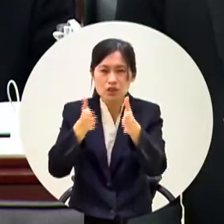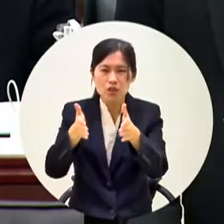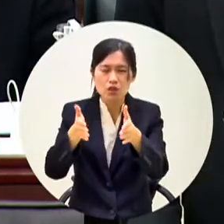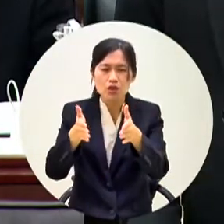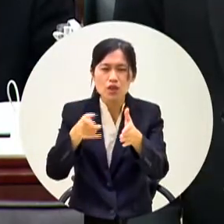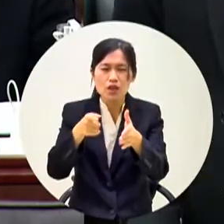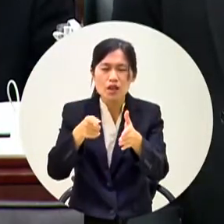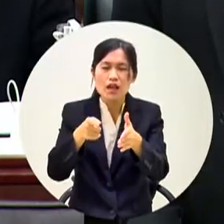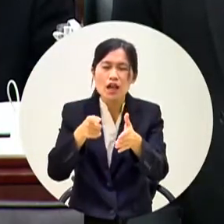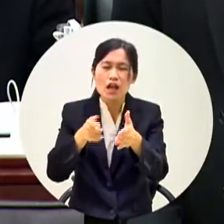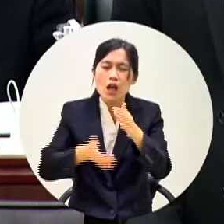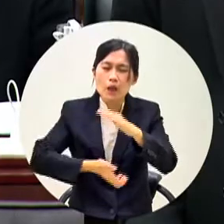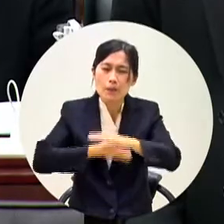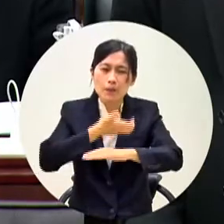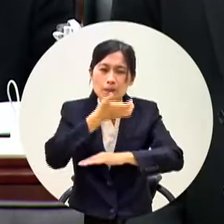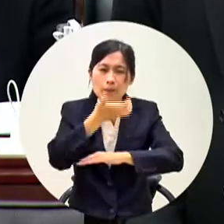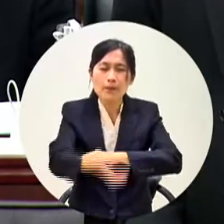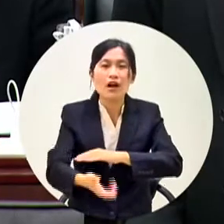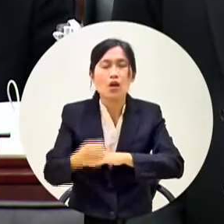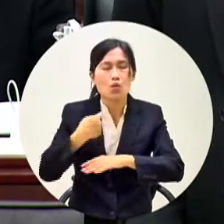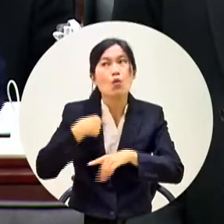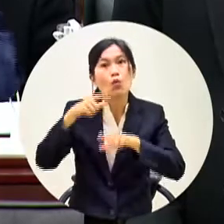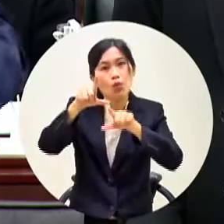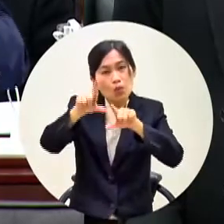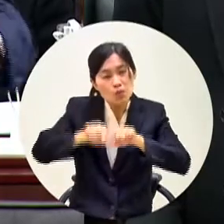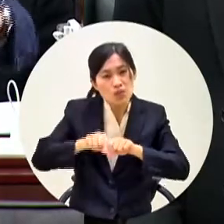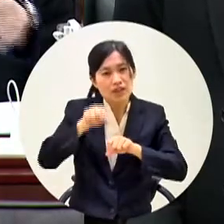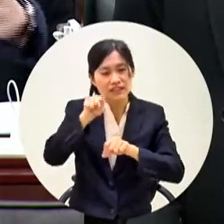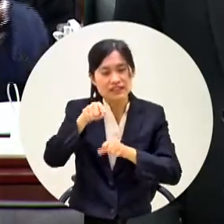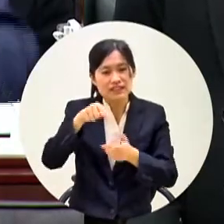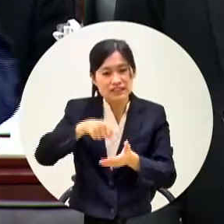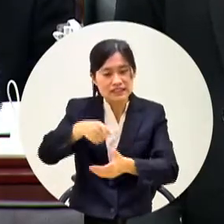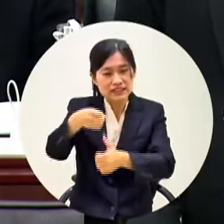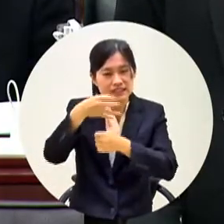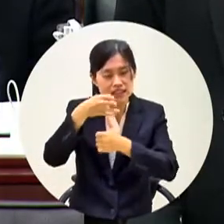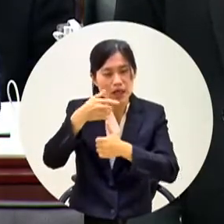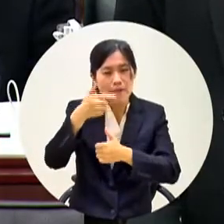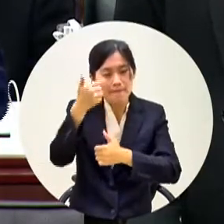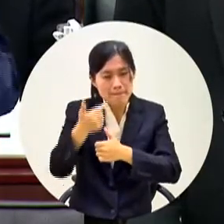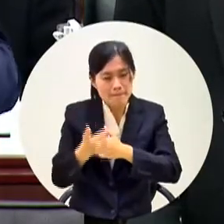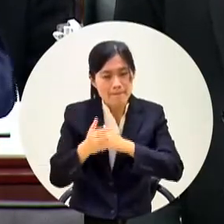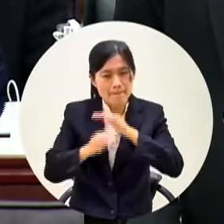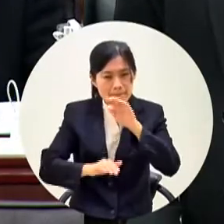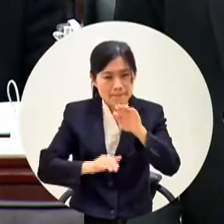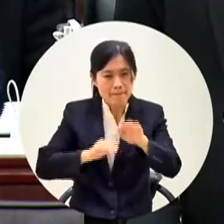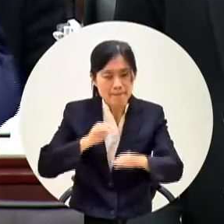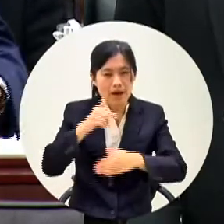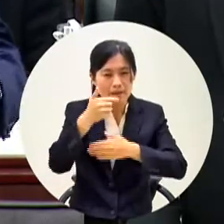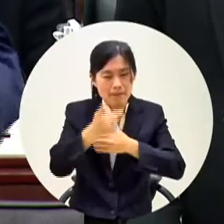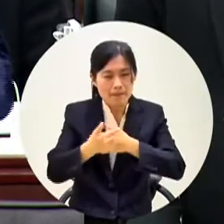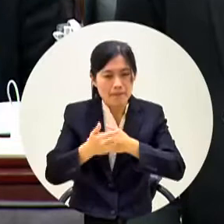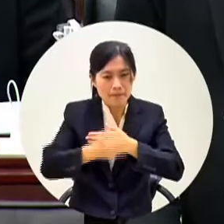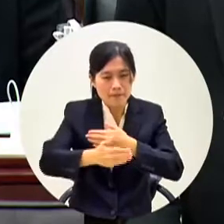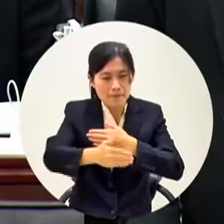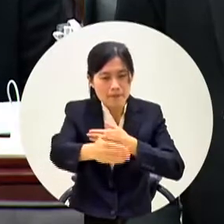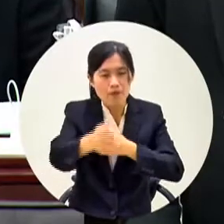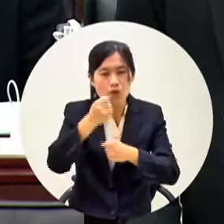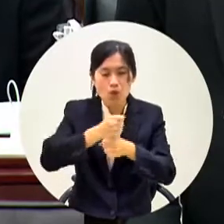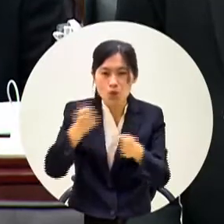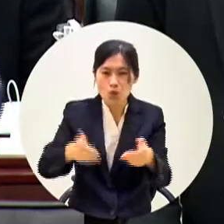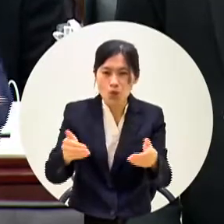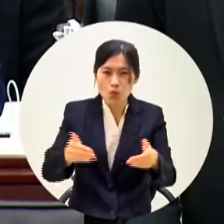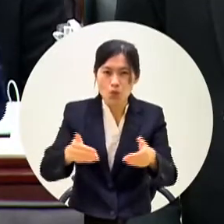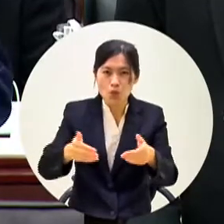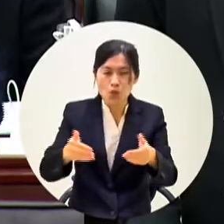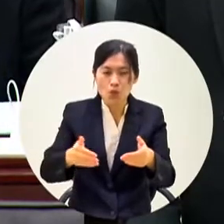吼，啊阮的。按照咱工业园的建议，啊，一步一步，吼，啊，赶紧加速来，把这个工程紧做好些，